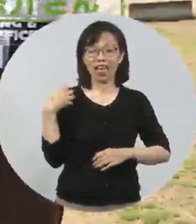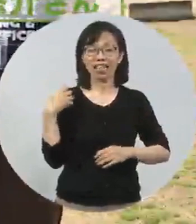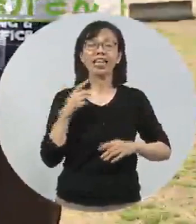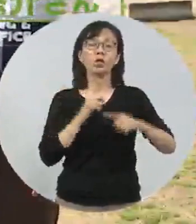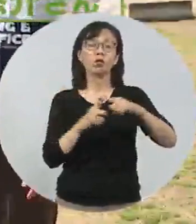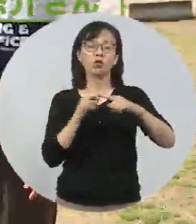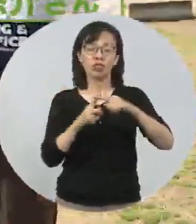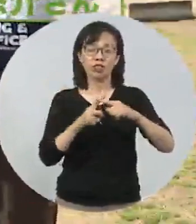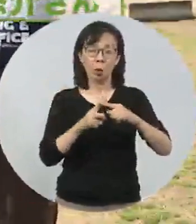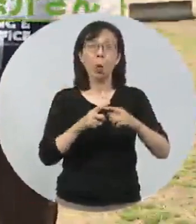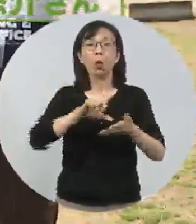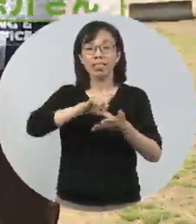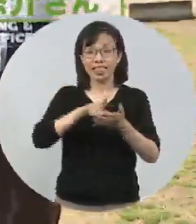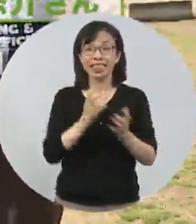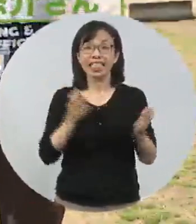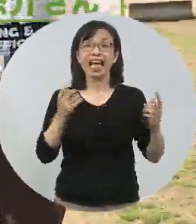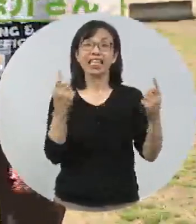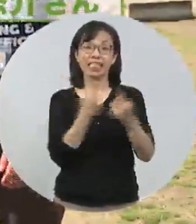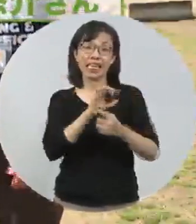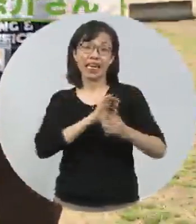性化委員会の皆さんです。